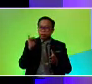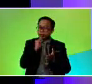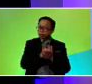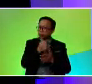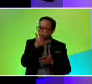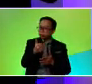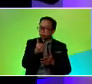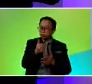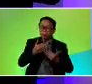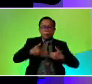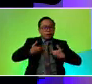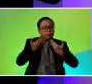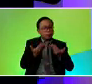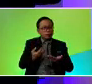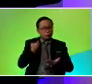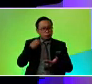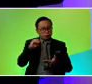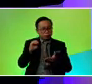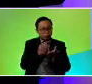mereka meneruskan